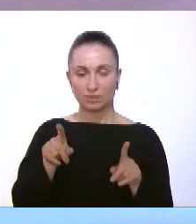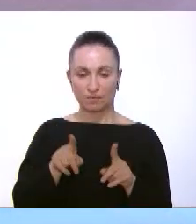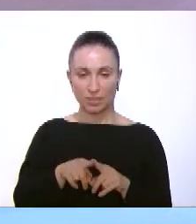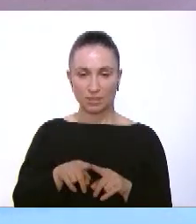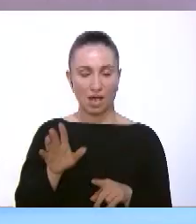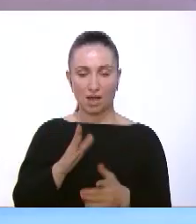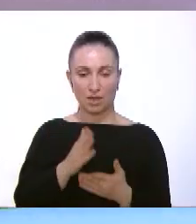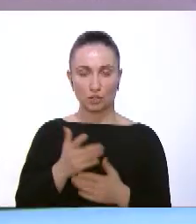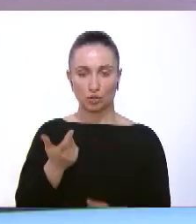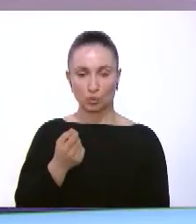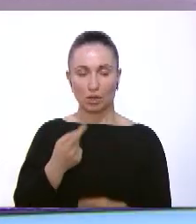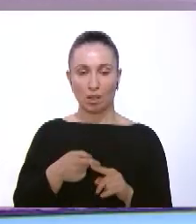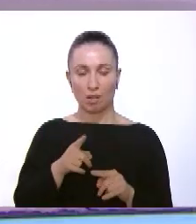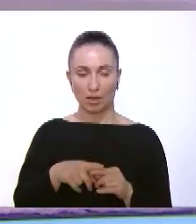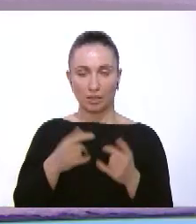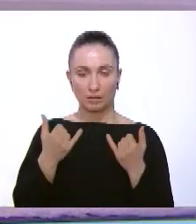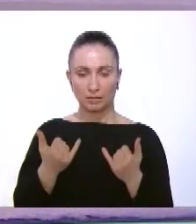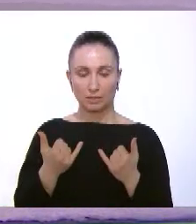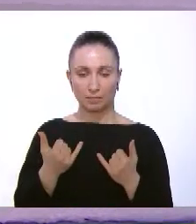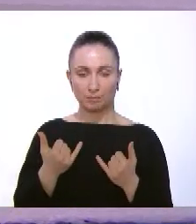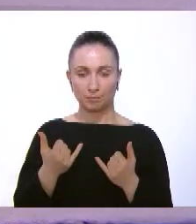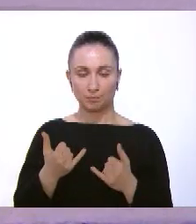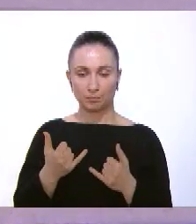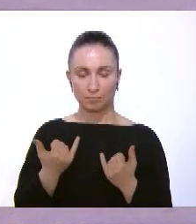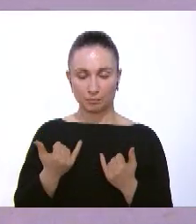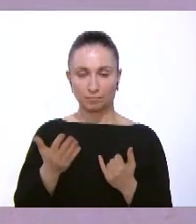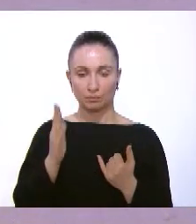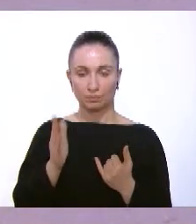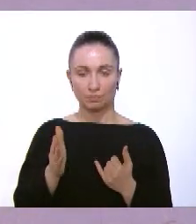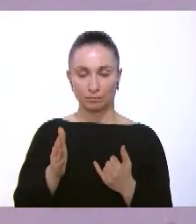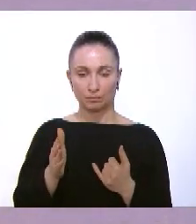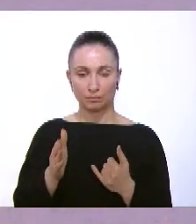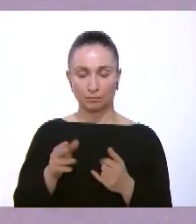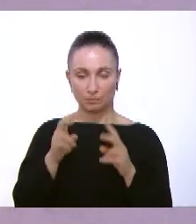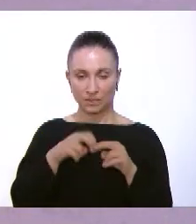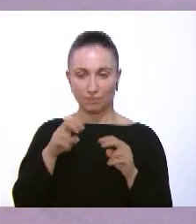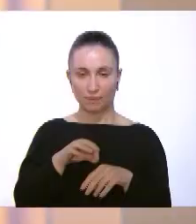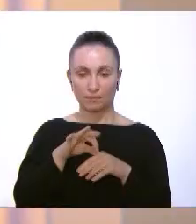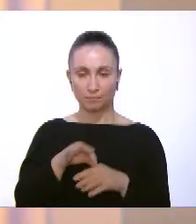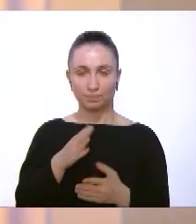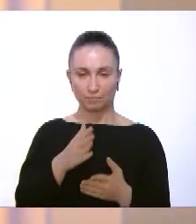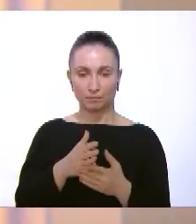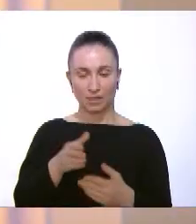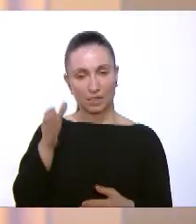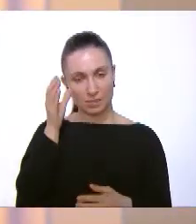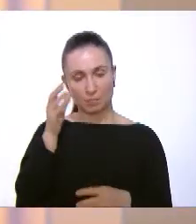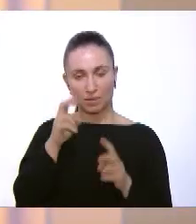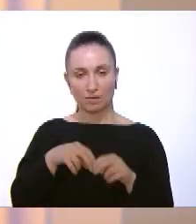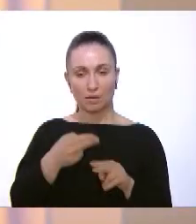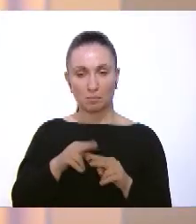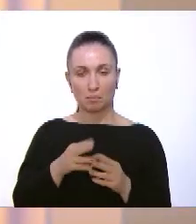არის ცოტა. ამიტომ დღეს მიდის ძირითადად კლინიკური კვლევები, სამეცნიერო კვლევები